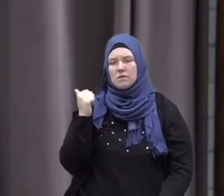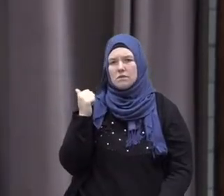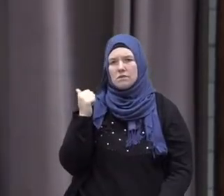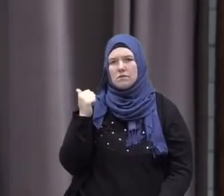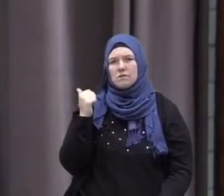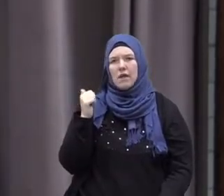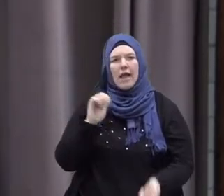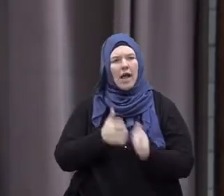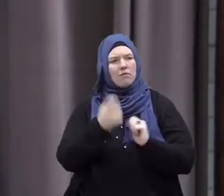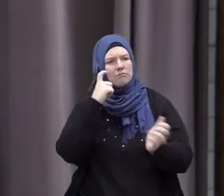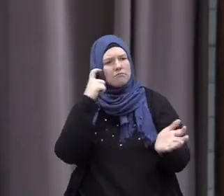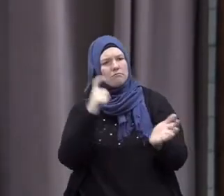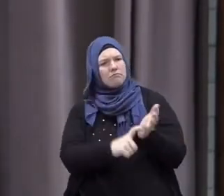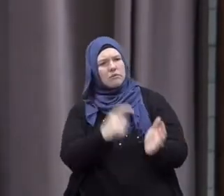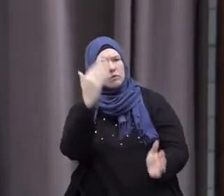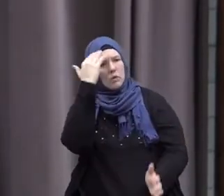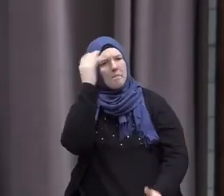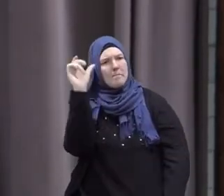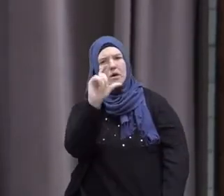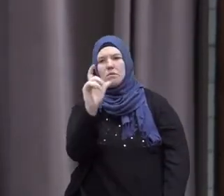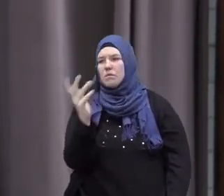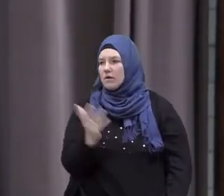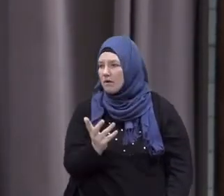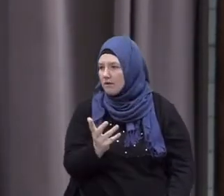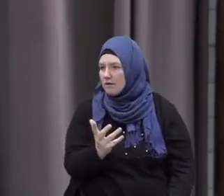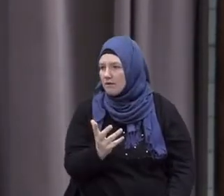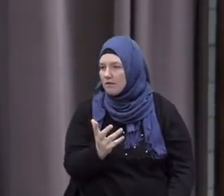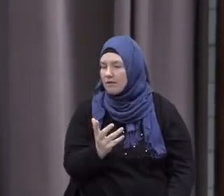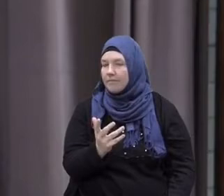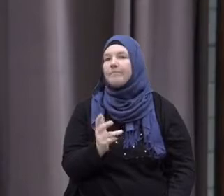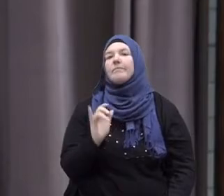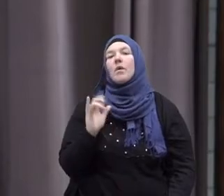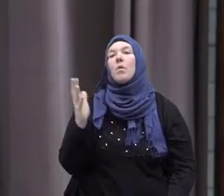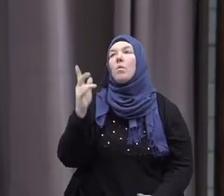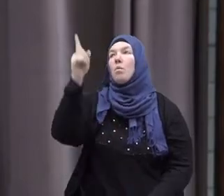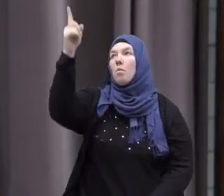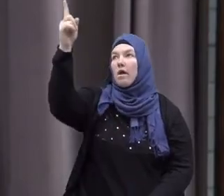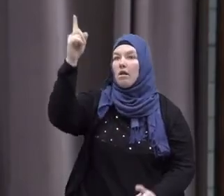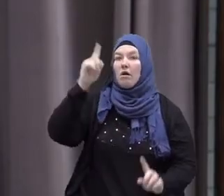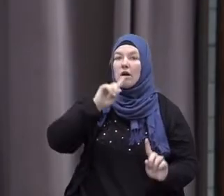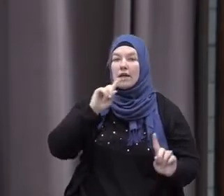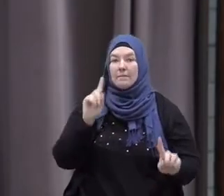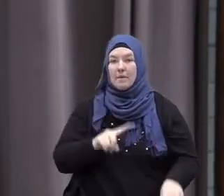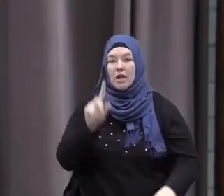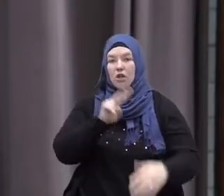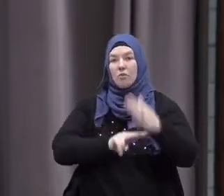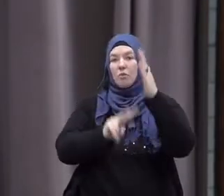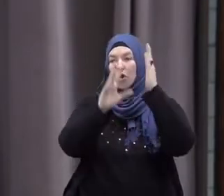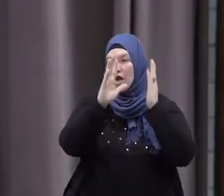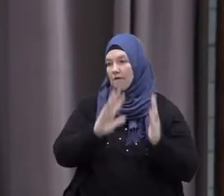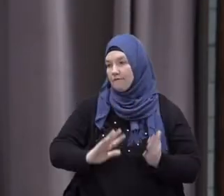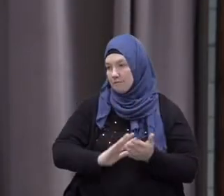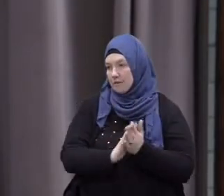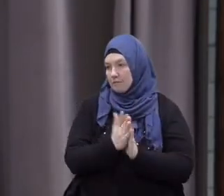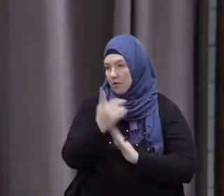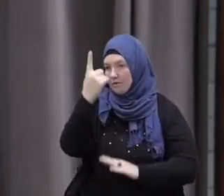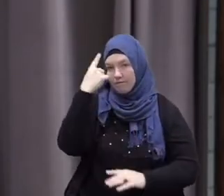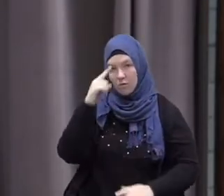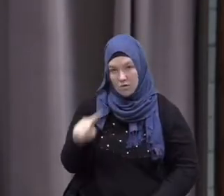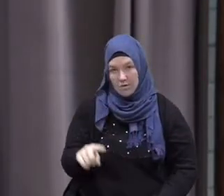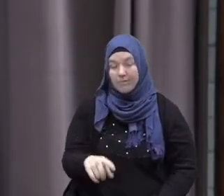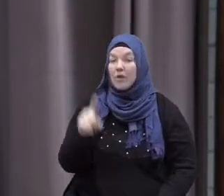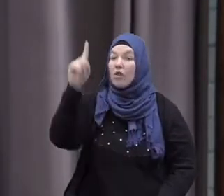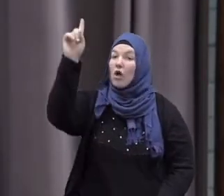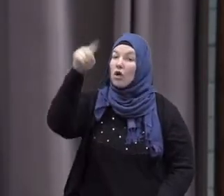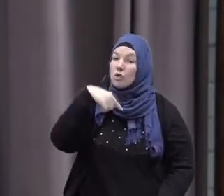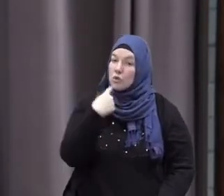What defines Muslims the most is what Allah commended the Prophet ﷺ for. He told